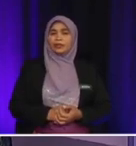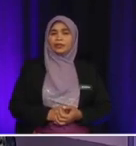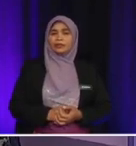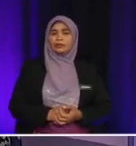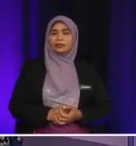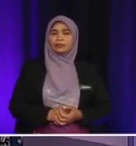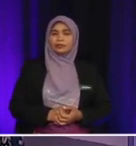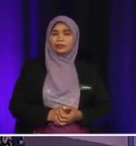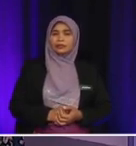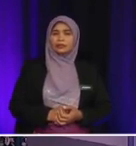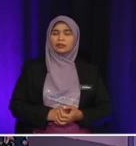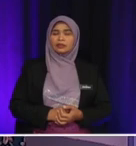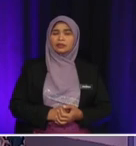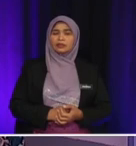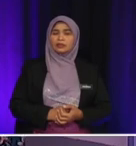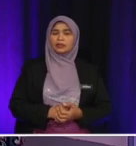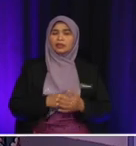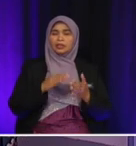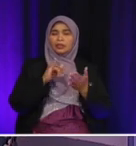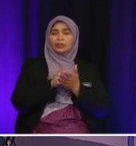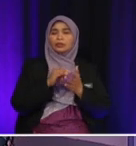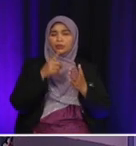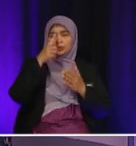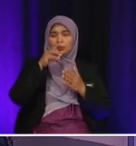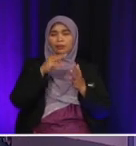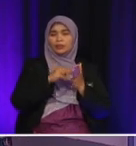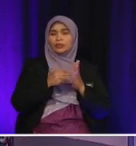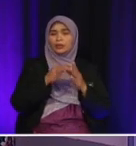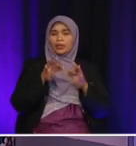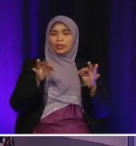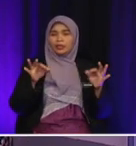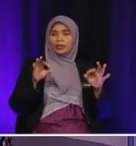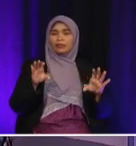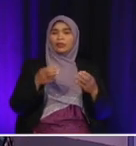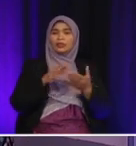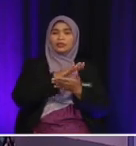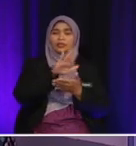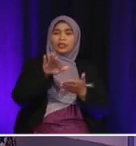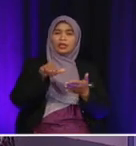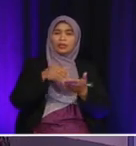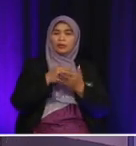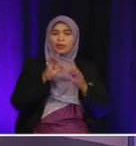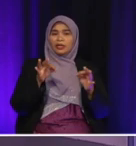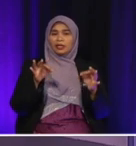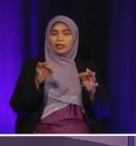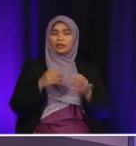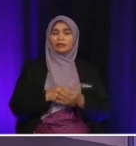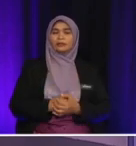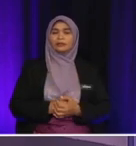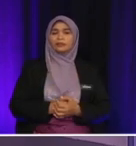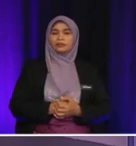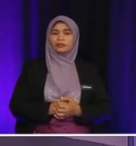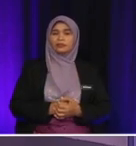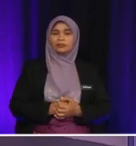mengingat terutamanya terjemahan ayat ataupun hadis buat kemua-semua ayat yang murid-murid baca dan hadis-hadis yang murid